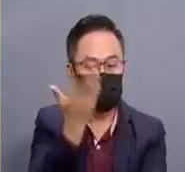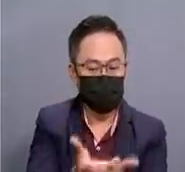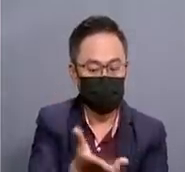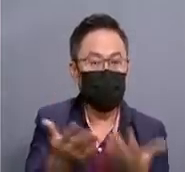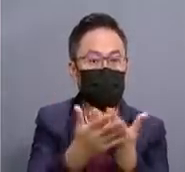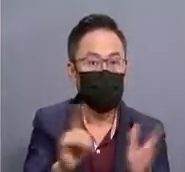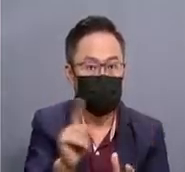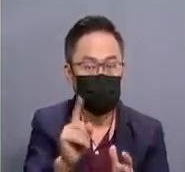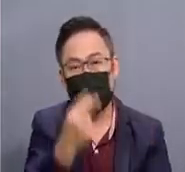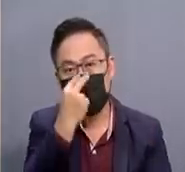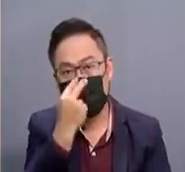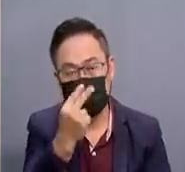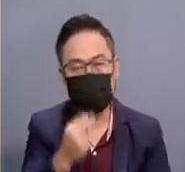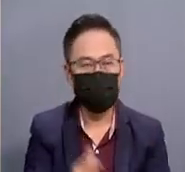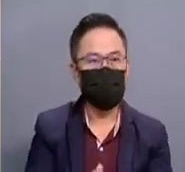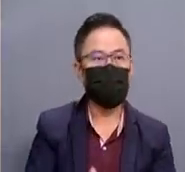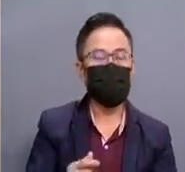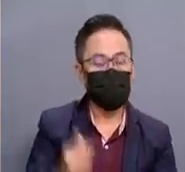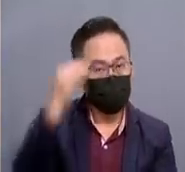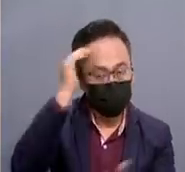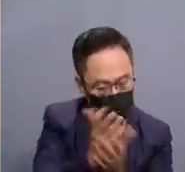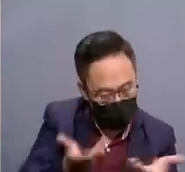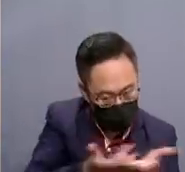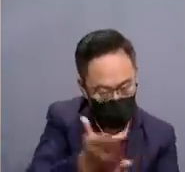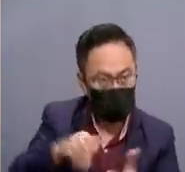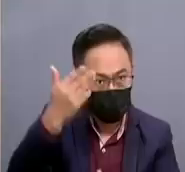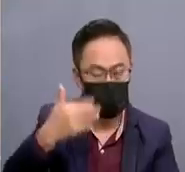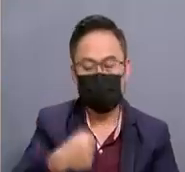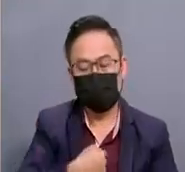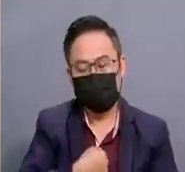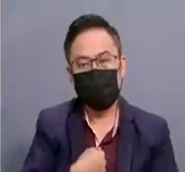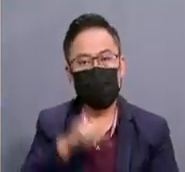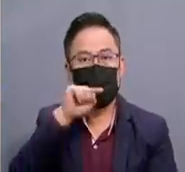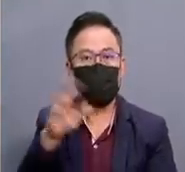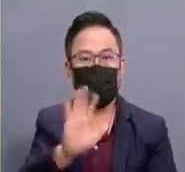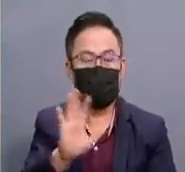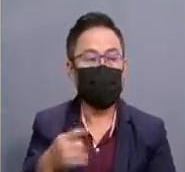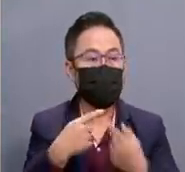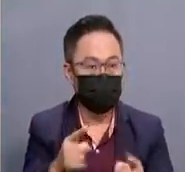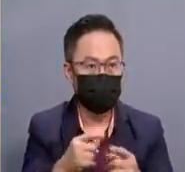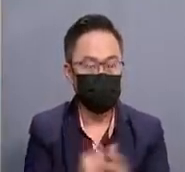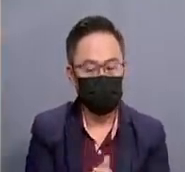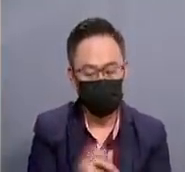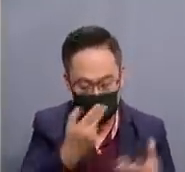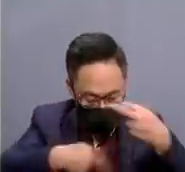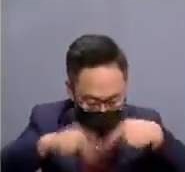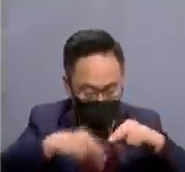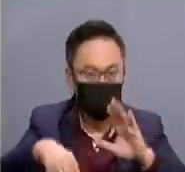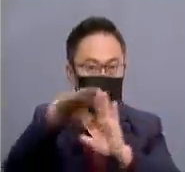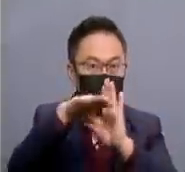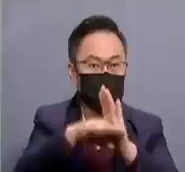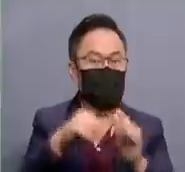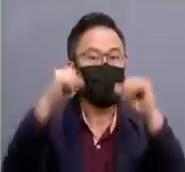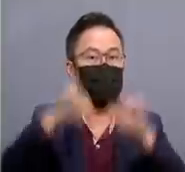หาหรือไม่ขึ้นอยู่กับดุลพินิจของพนักงานสอบสวนตนไม่ขอก้าวล่วงแต่บอกได้เพียงว่าจะมีการพิจารณาตามประมวลกฎหมายวิธีพิจ